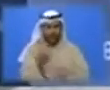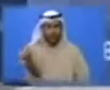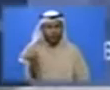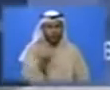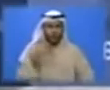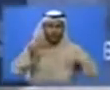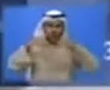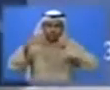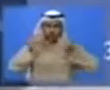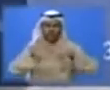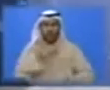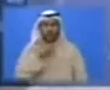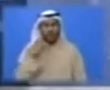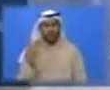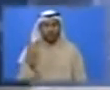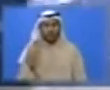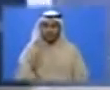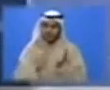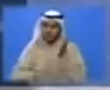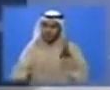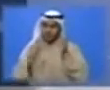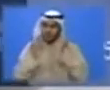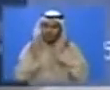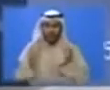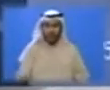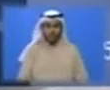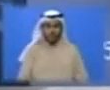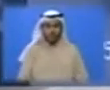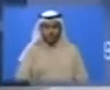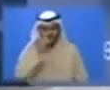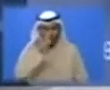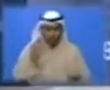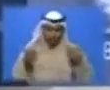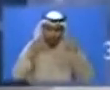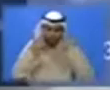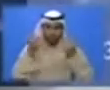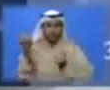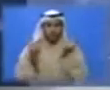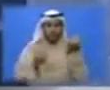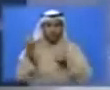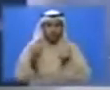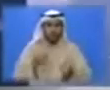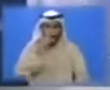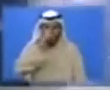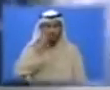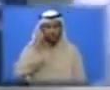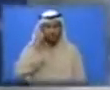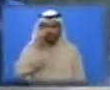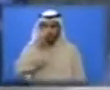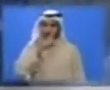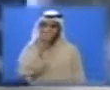على ضررها الشديد وإلهاء قائد المركبة، إلا أن للأسف هذه المخالفات لا زالت